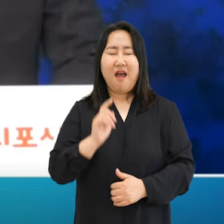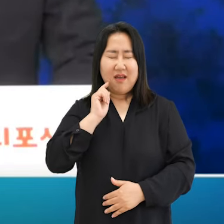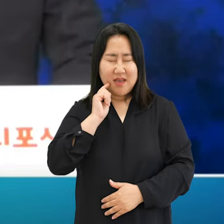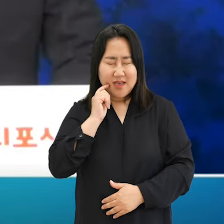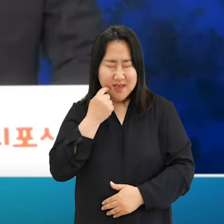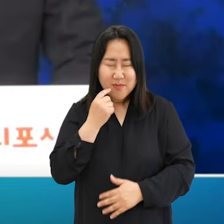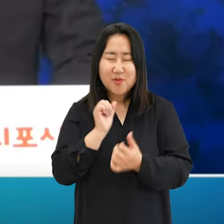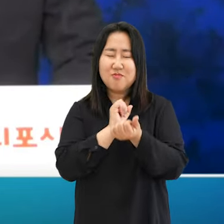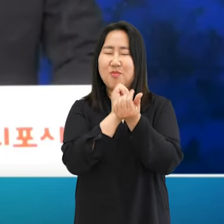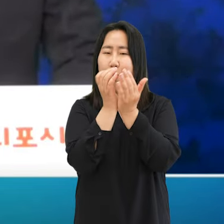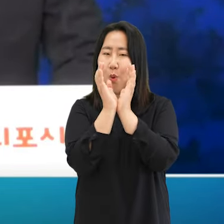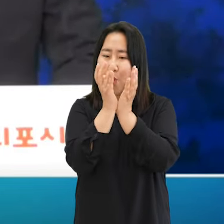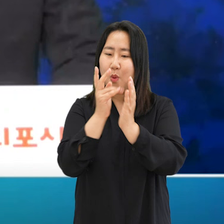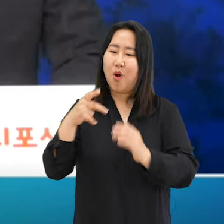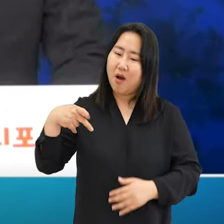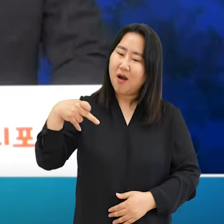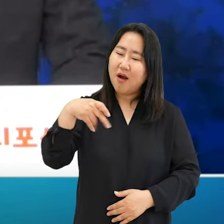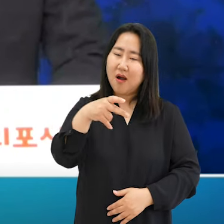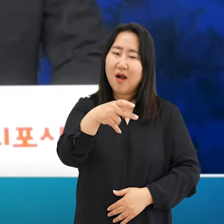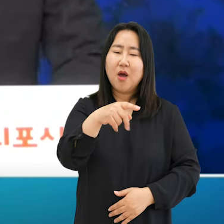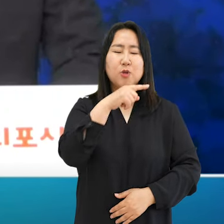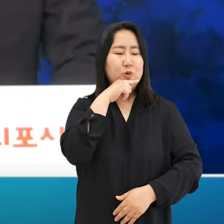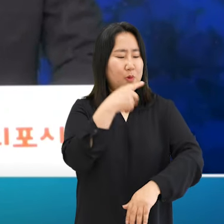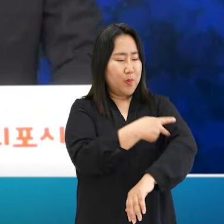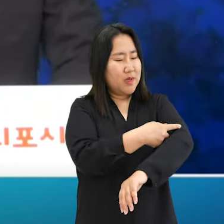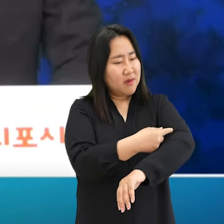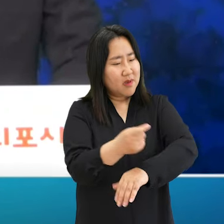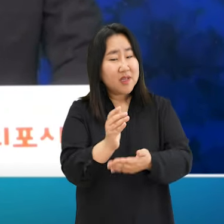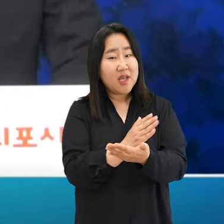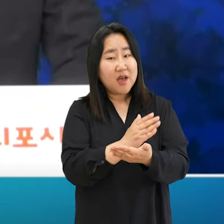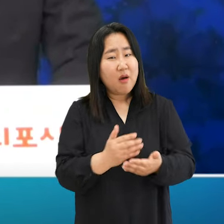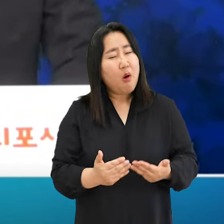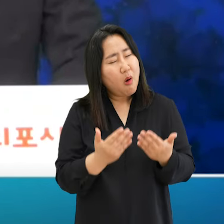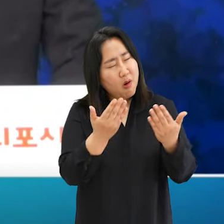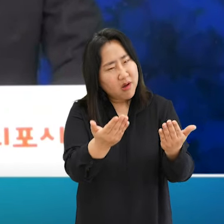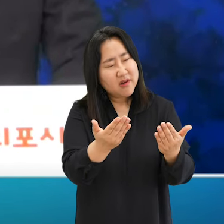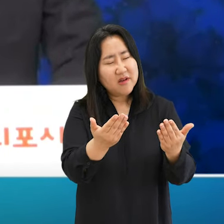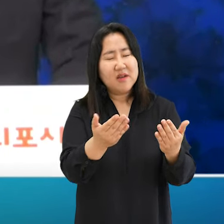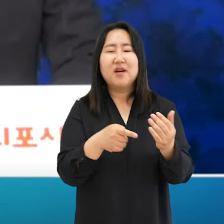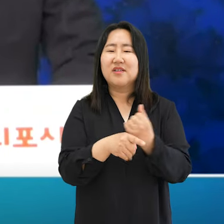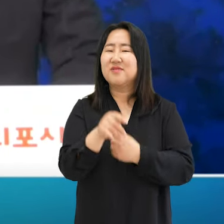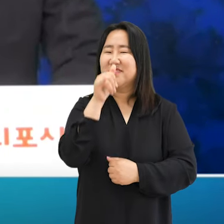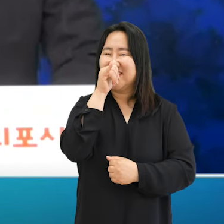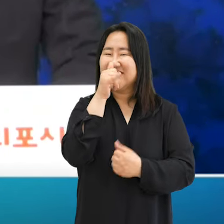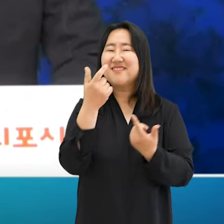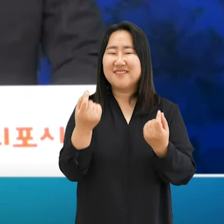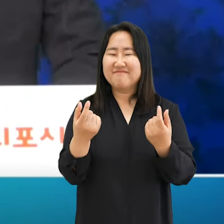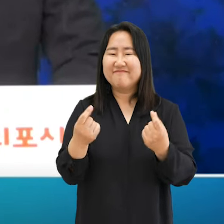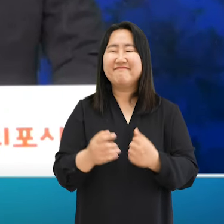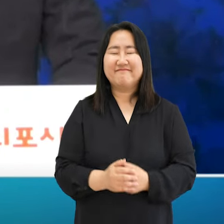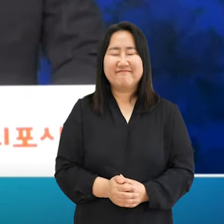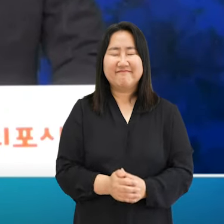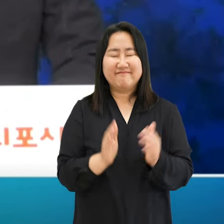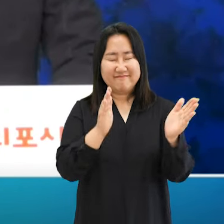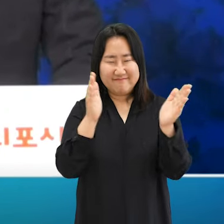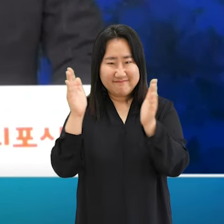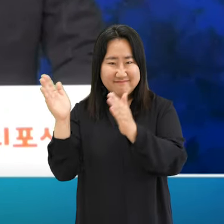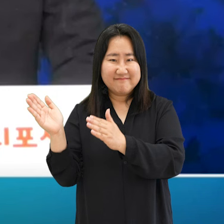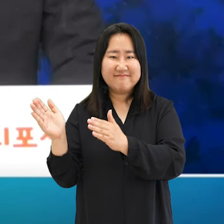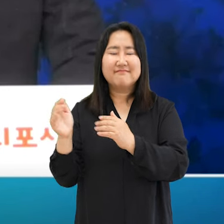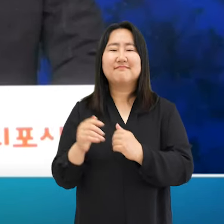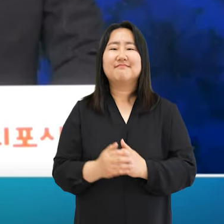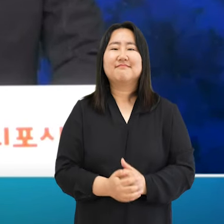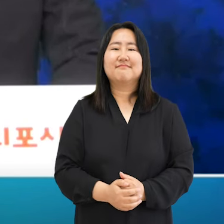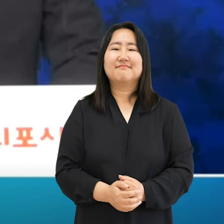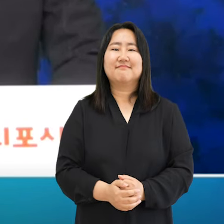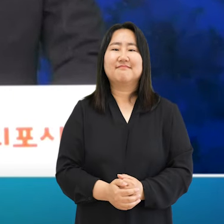네, 곱게 핀 수국거리를 걸으면서 헌혈을 통해 나눔도 실천하는 아주 의미 있는 시간인 것 같습니다. 계속해서 다음 소식도